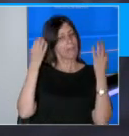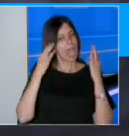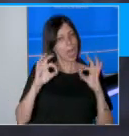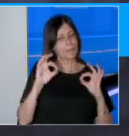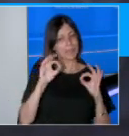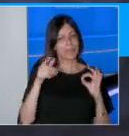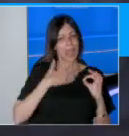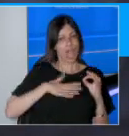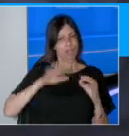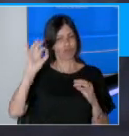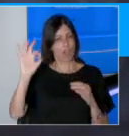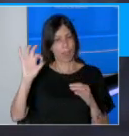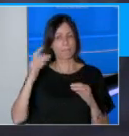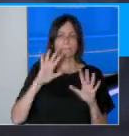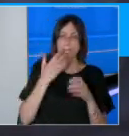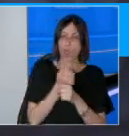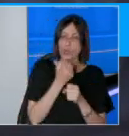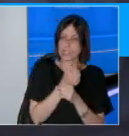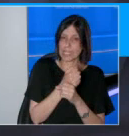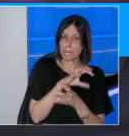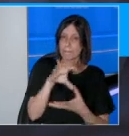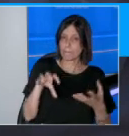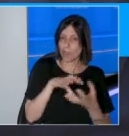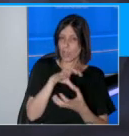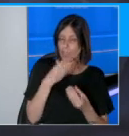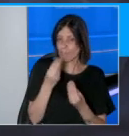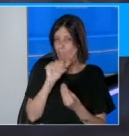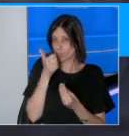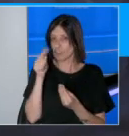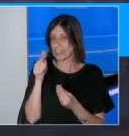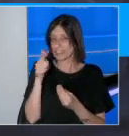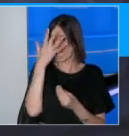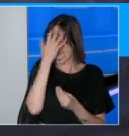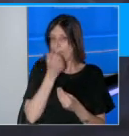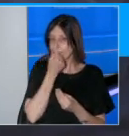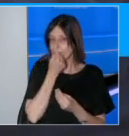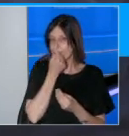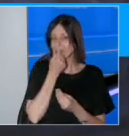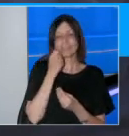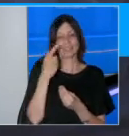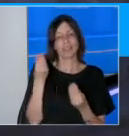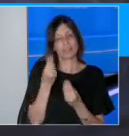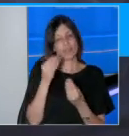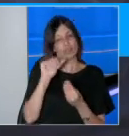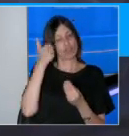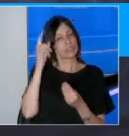מאוד. אבל אם הם עושים פרובוקציות, א', זה החמאס והרש"פ, א',